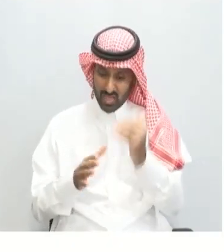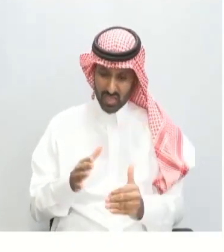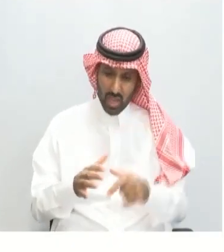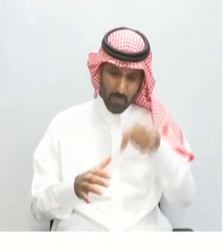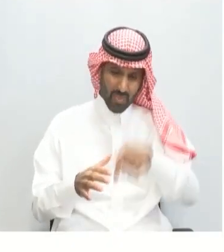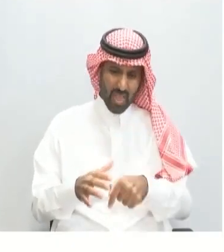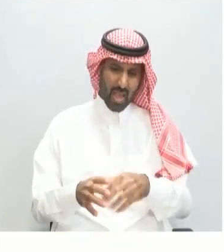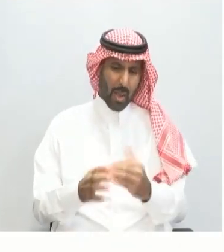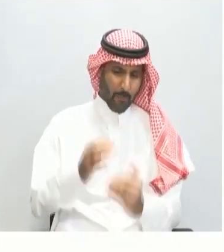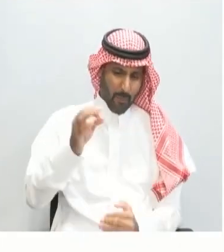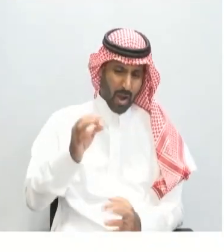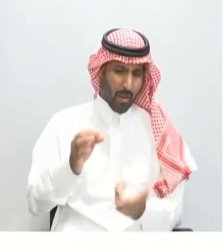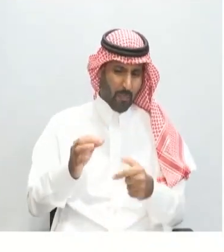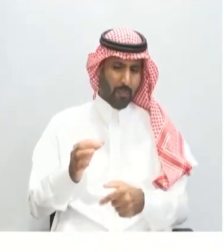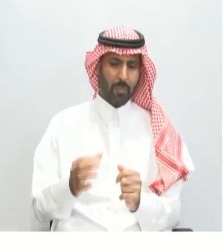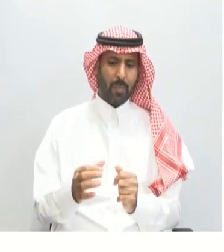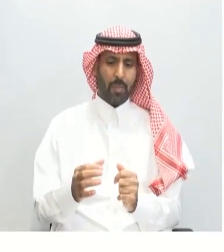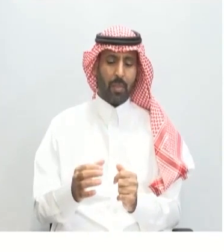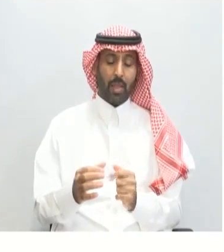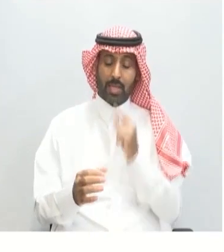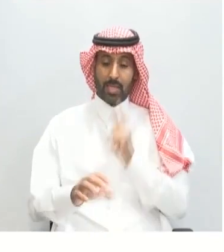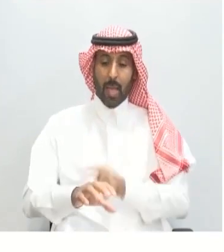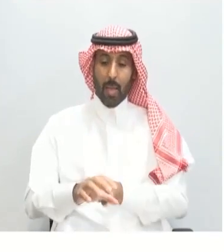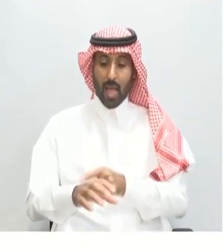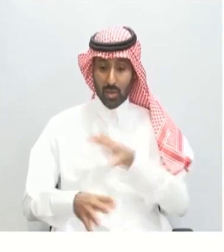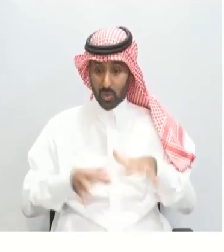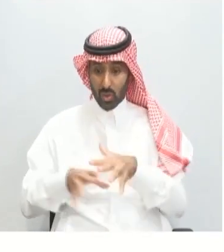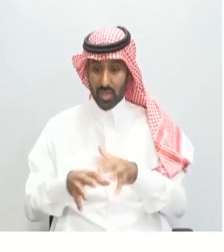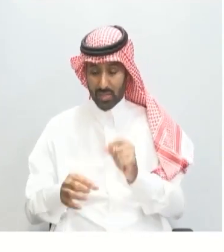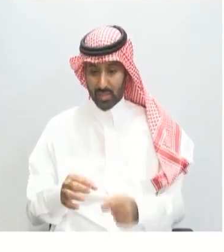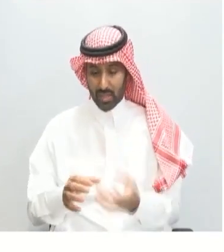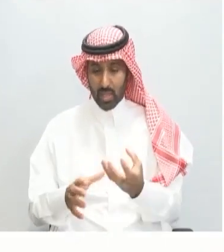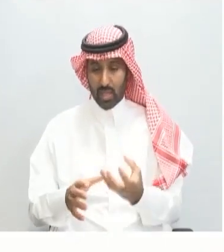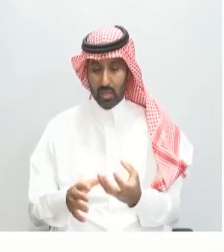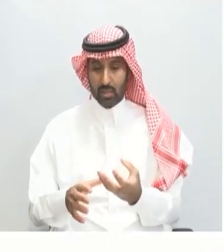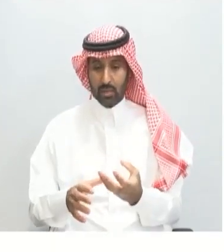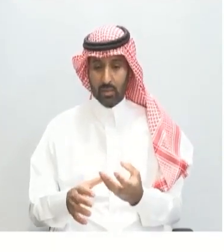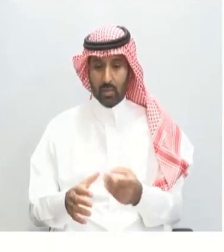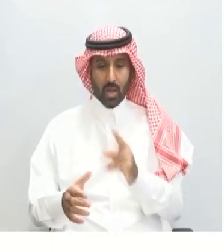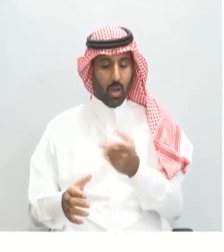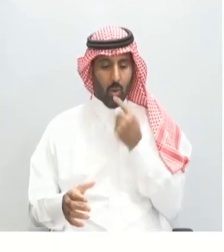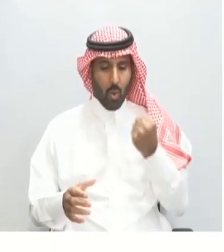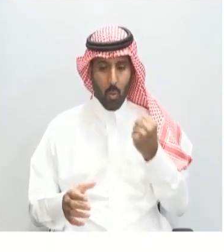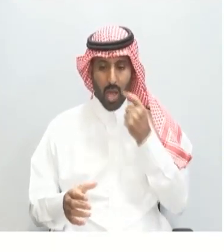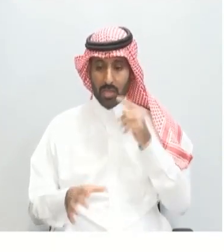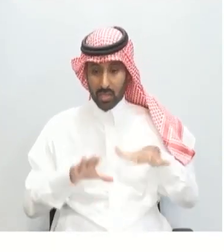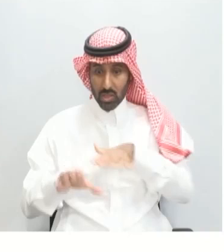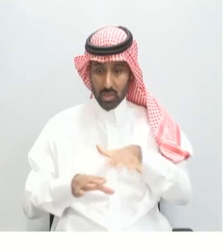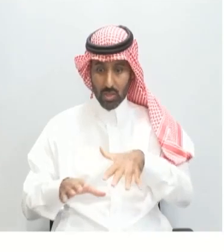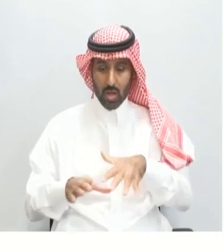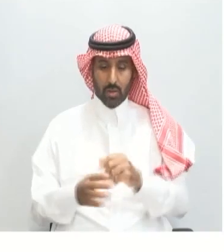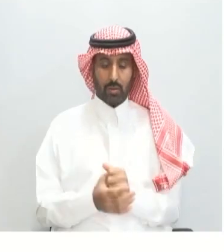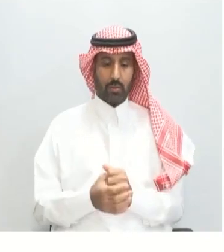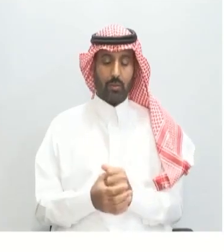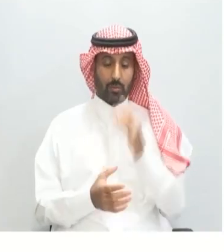الزلزال او البؤره الزلزاليه وزمن حدوث البؤره الزلزاليه ابنائي وايضا قوه الزلزال اذا